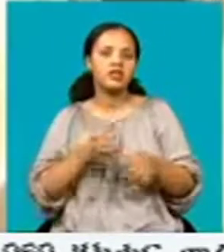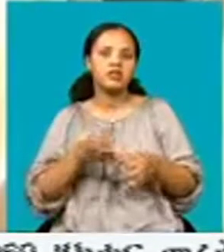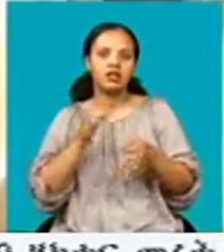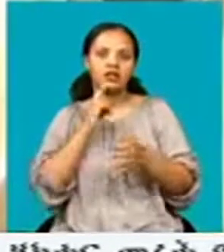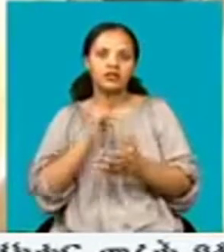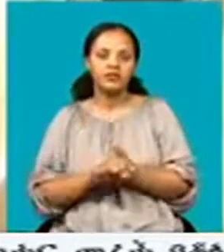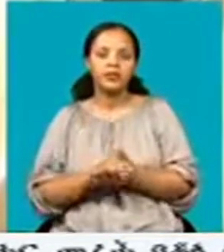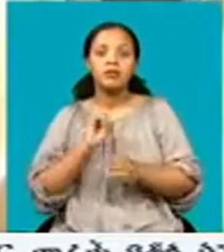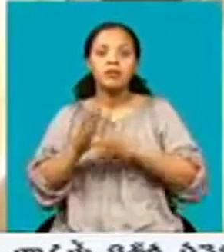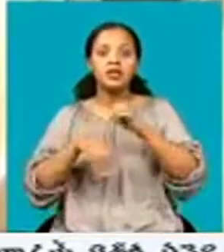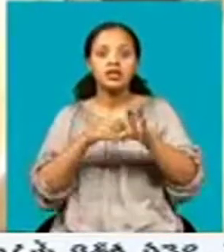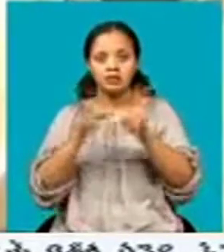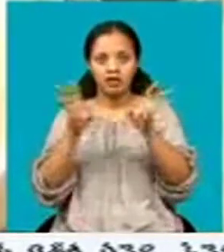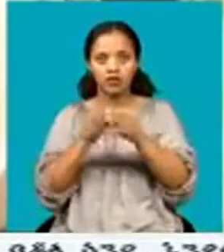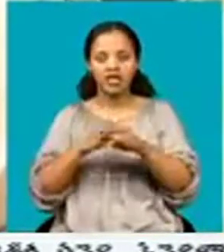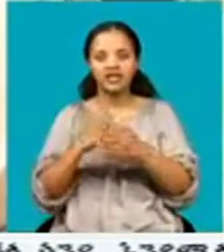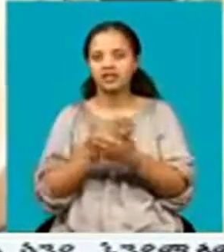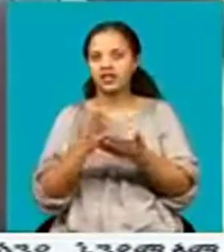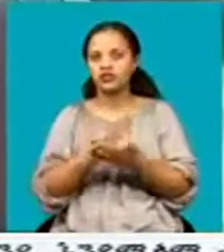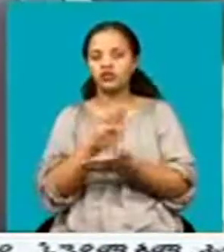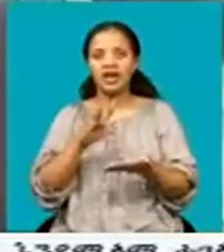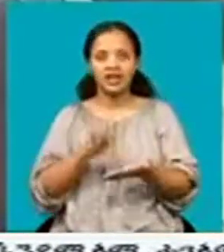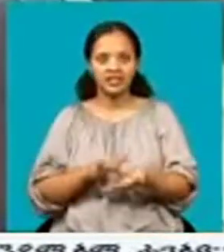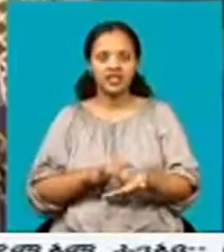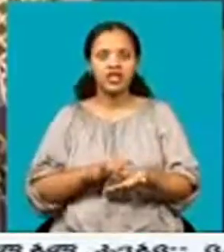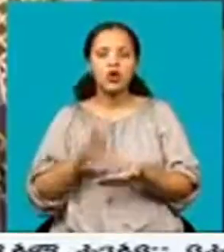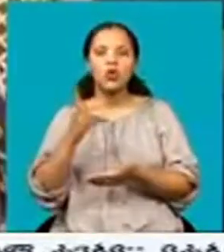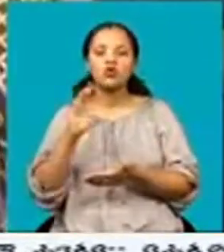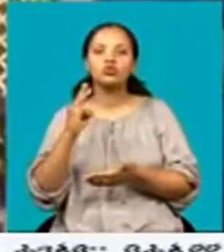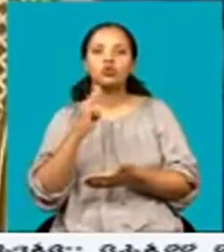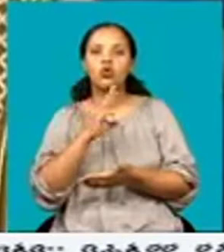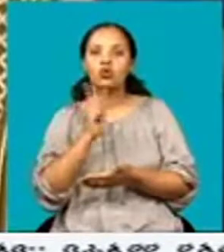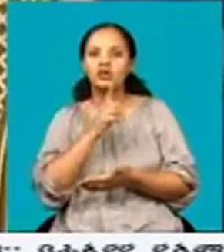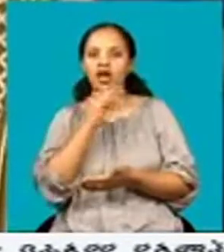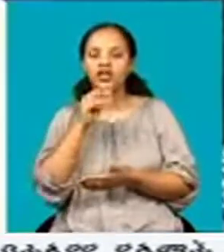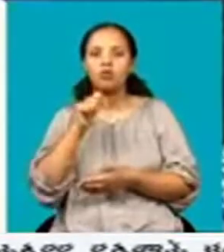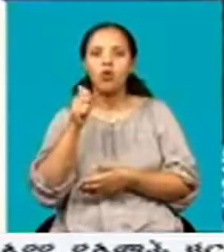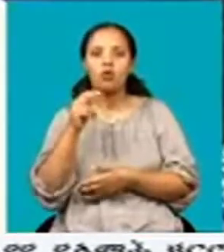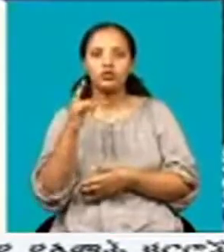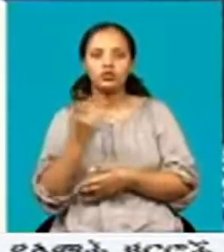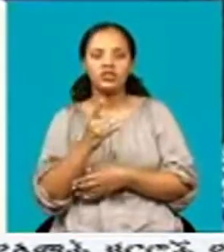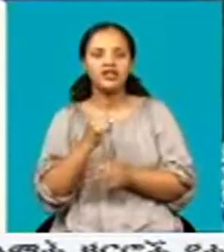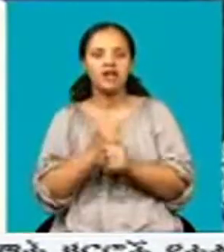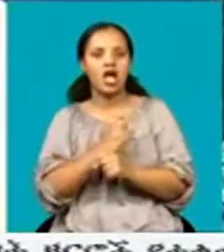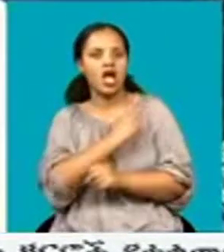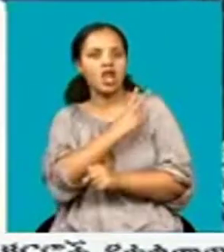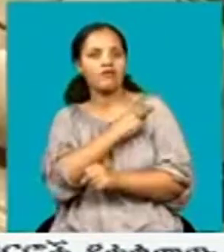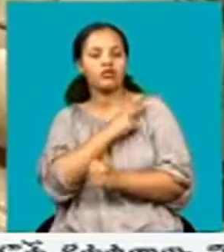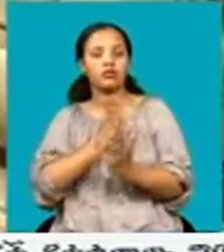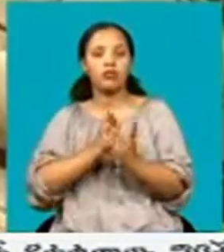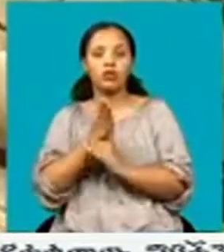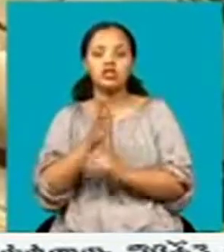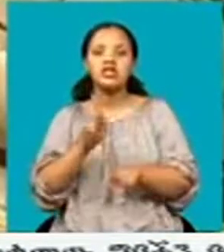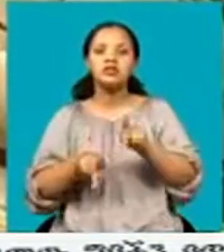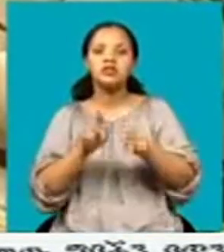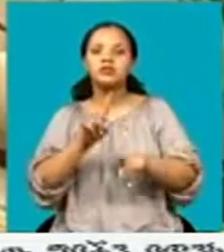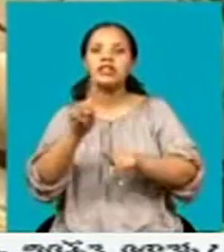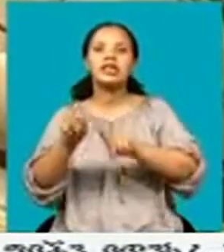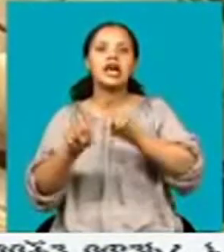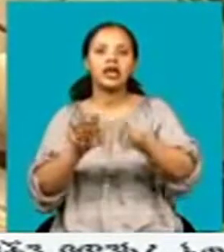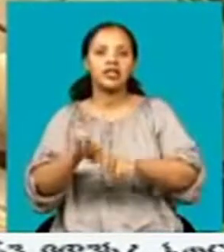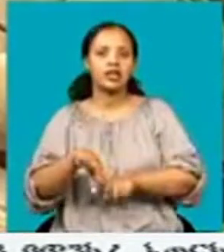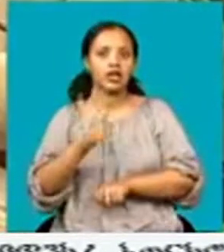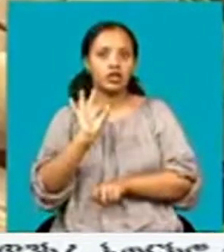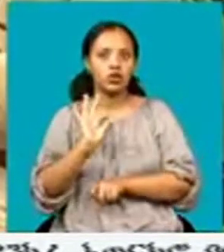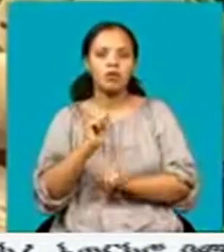ነው። በምክክር መድረኩ ላይ ከተሳተፉት መካከል የኮንሶና የደቡብ ኦሞ ዞኖች የስራ ኃላፊዎች በበኩላቸውም በህዝቦች ጥያቄ